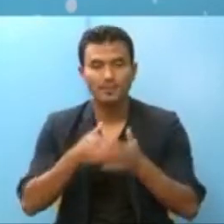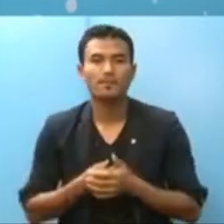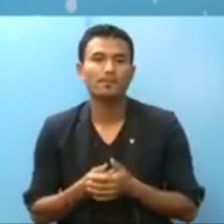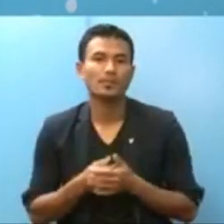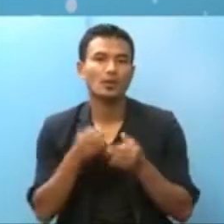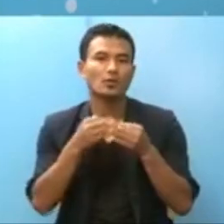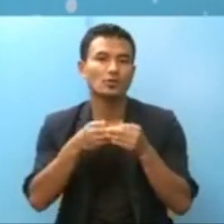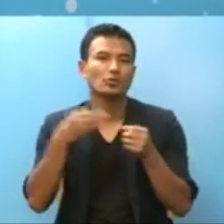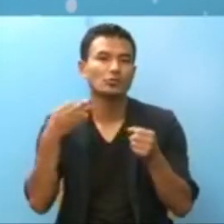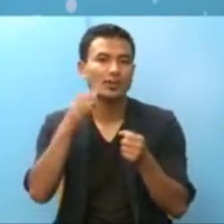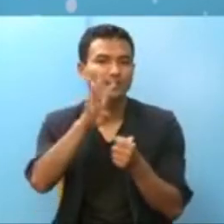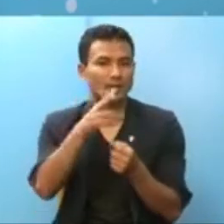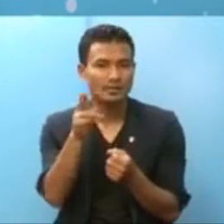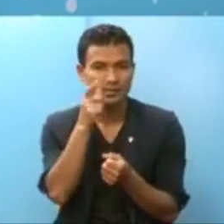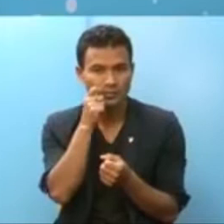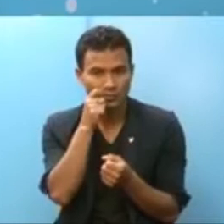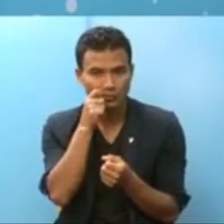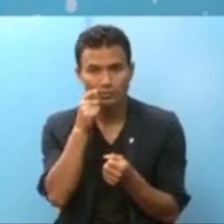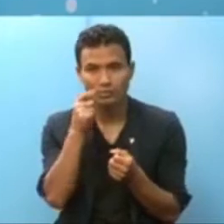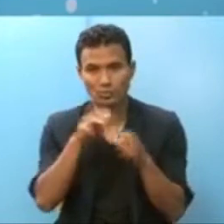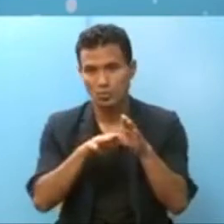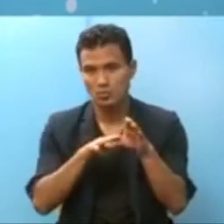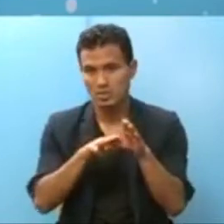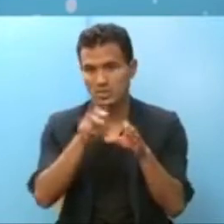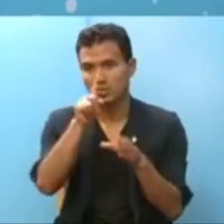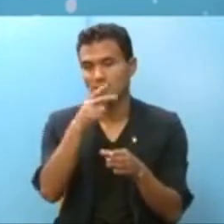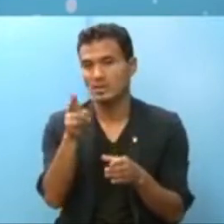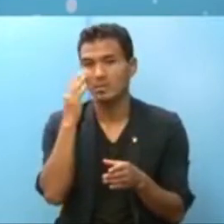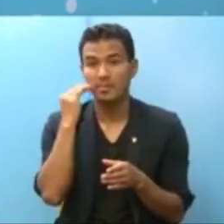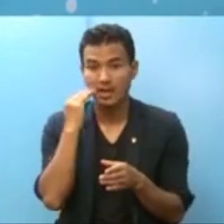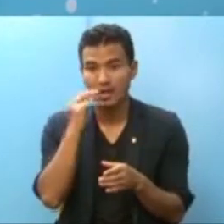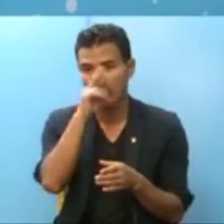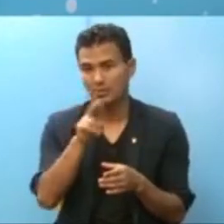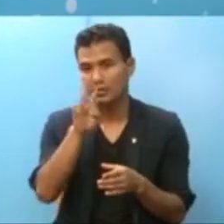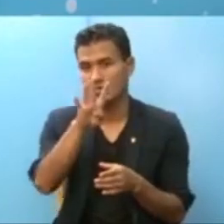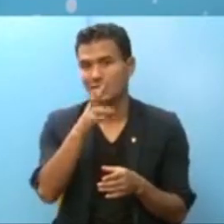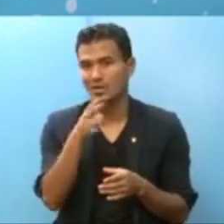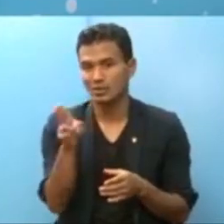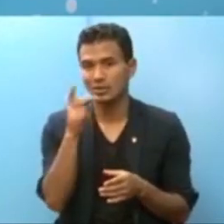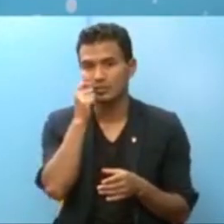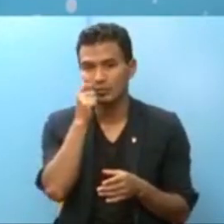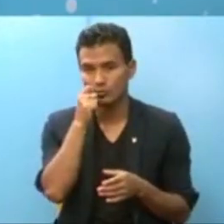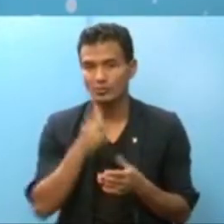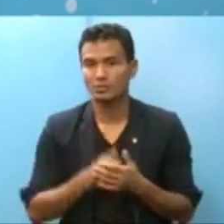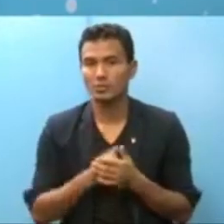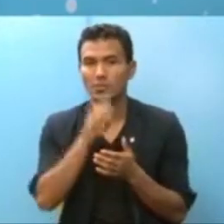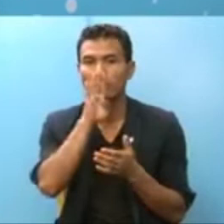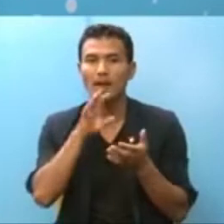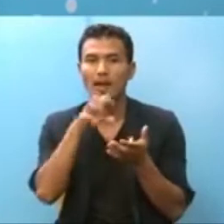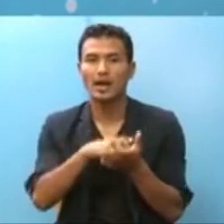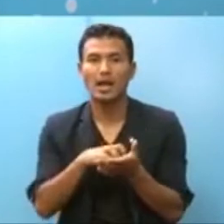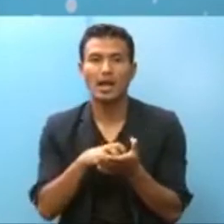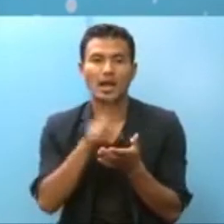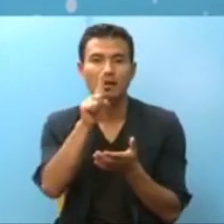धनुसा का चार जना पूरुष, महत्तरी का एक जना महिला र चार जना पूरुष, बारा का